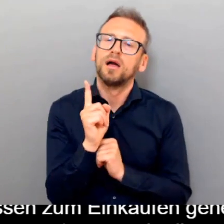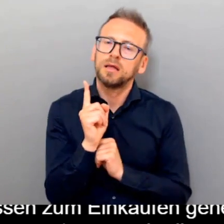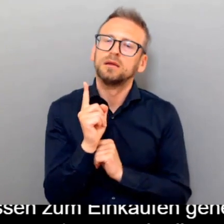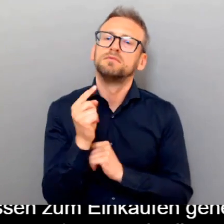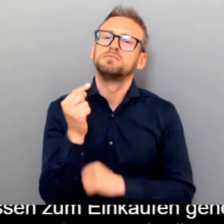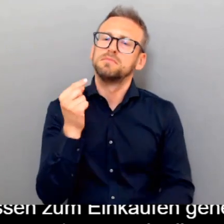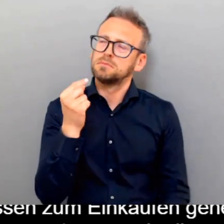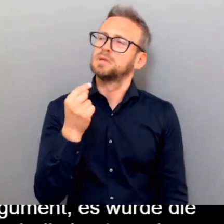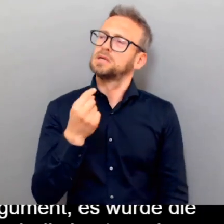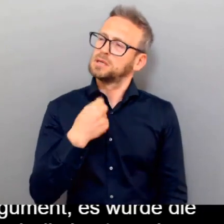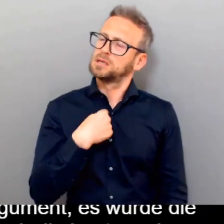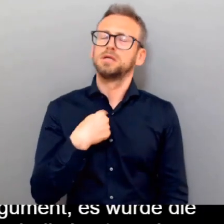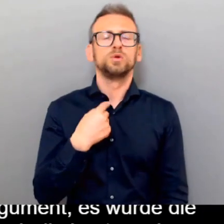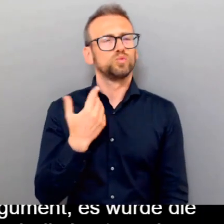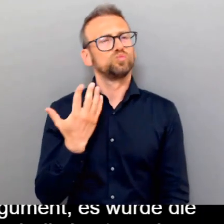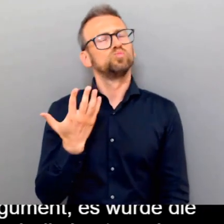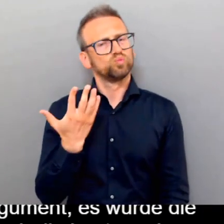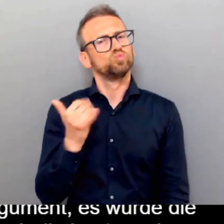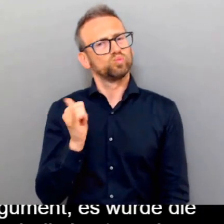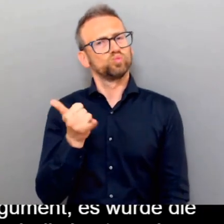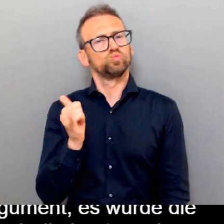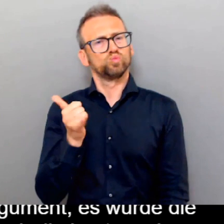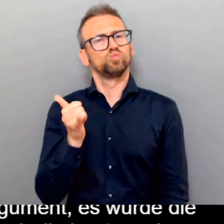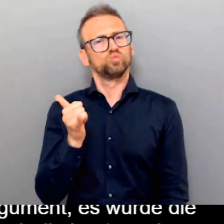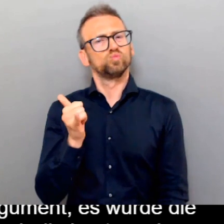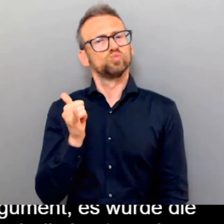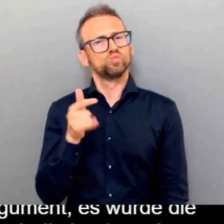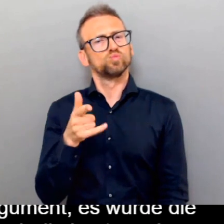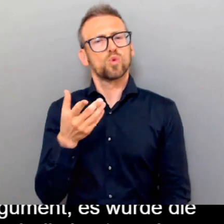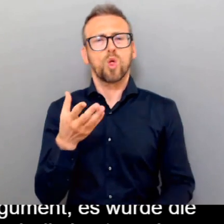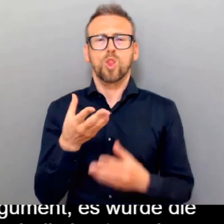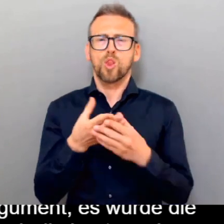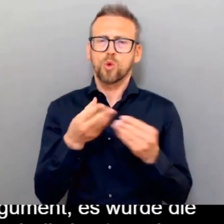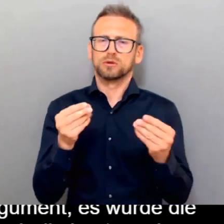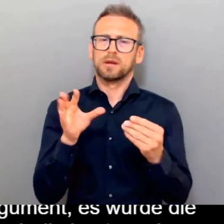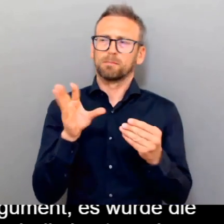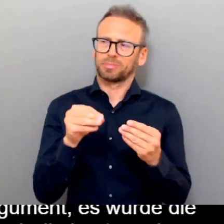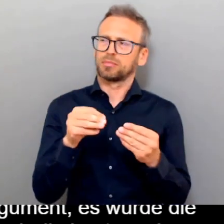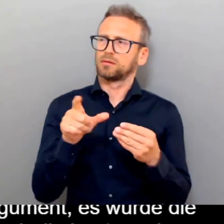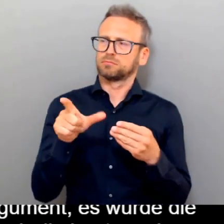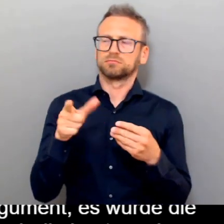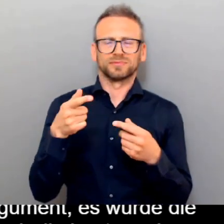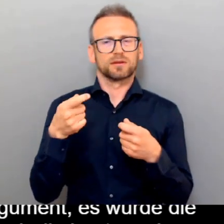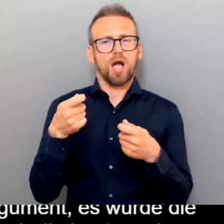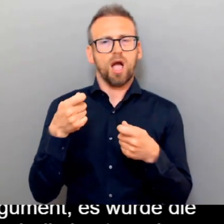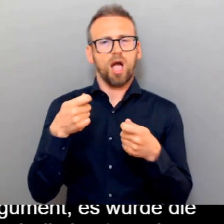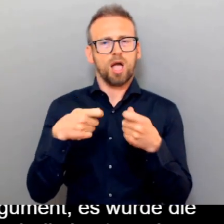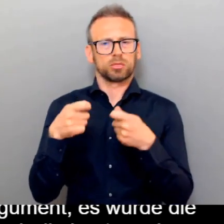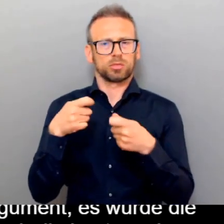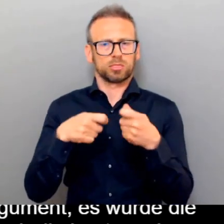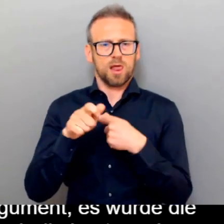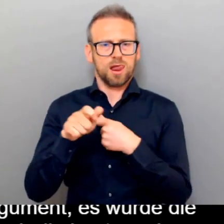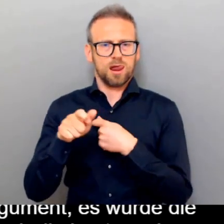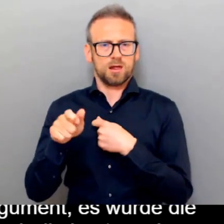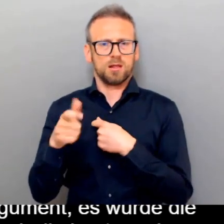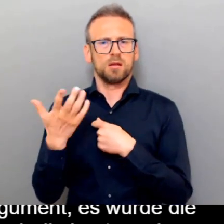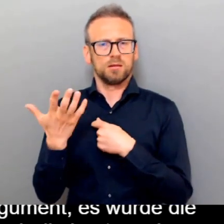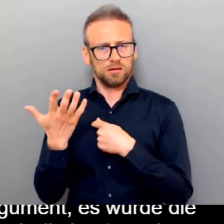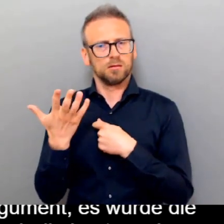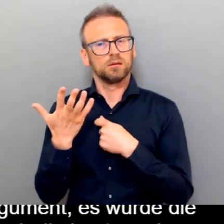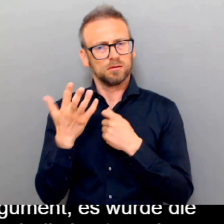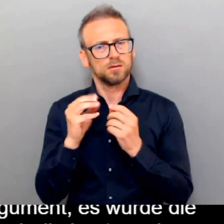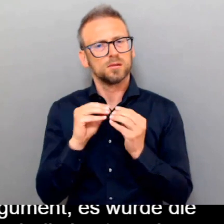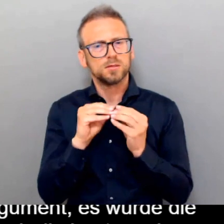Handel, mit den Personalvertretungen und so weiter zu erarbeiten, wo man eben während der Woche die eine oder andere